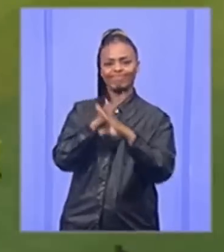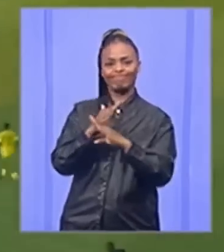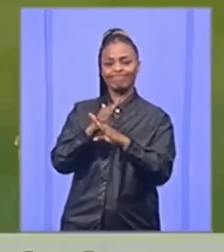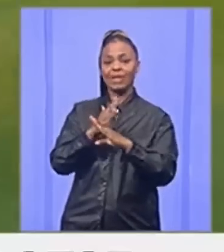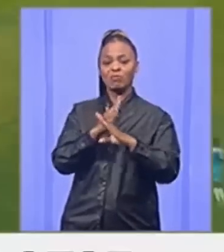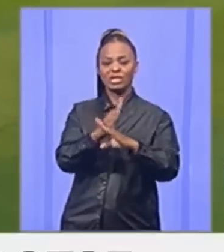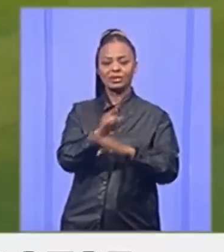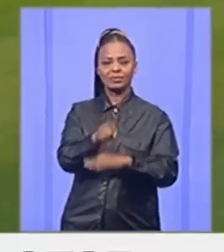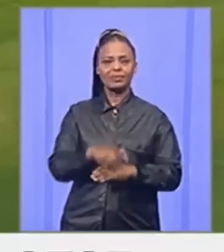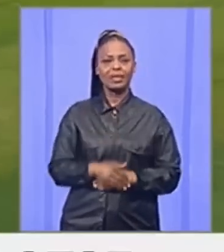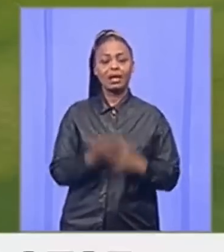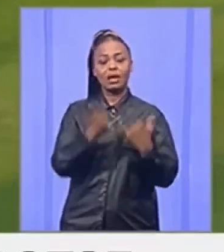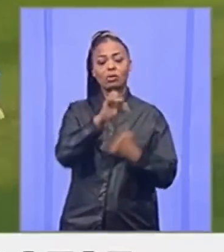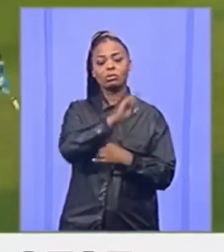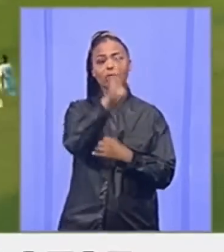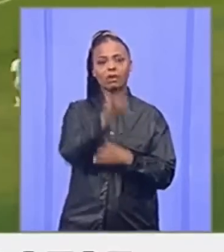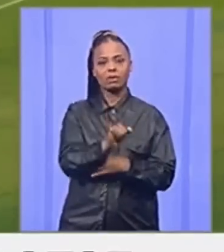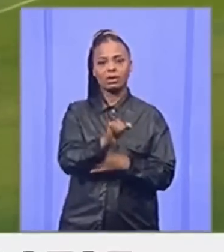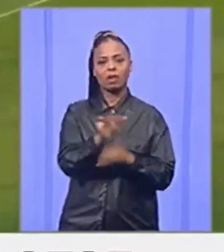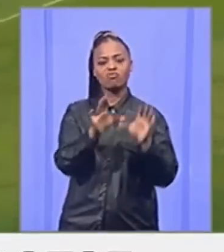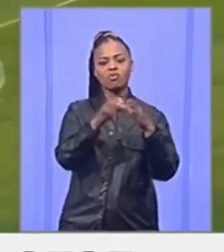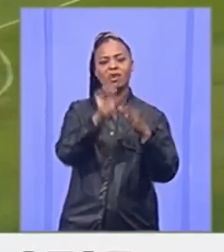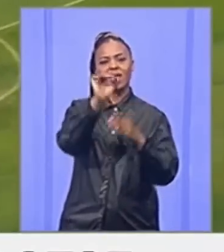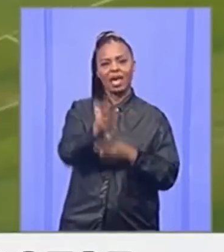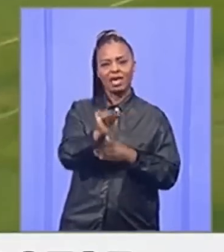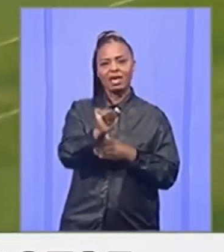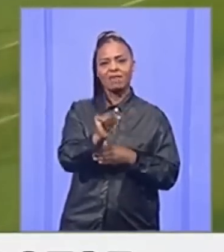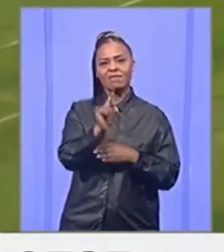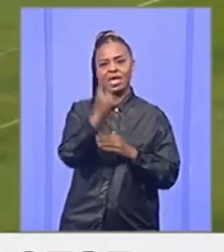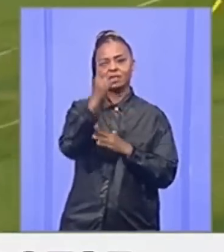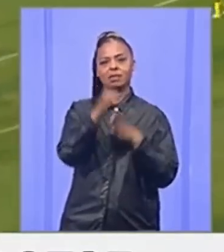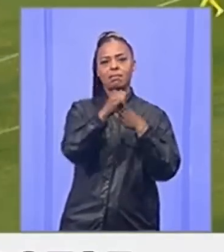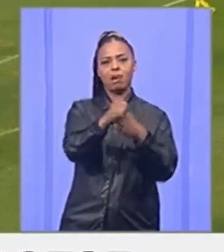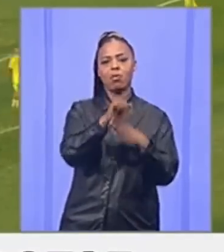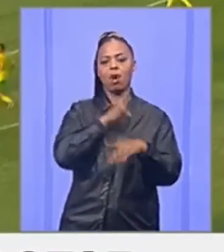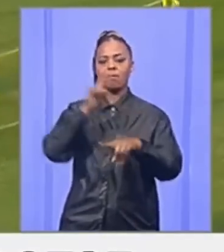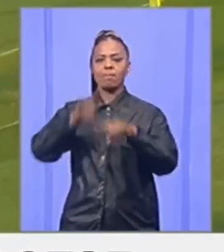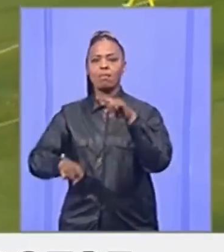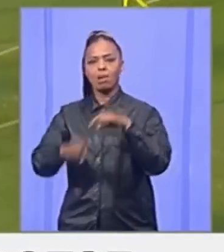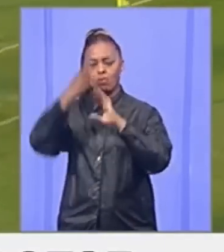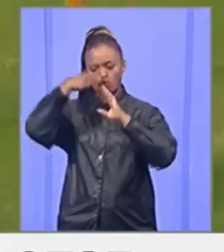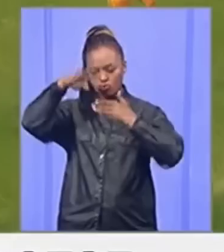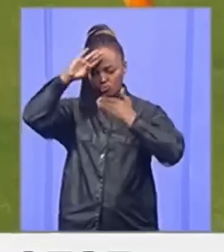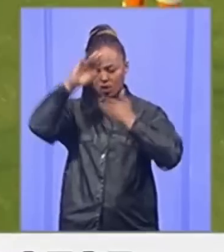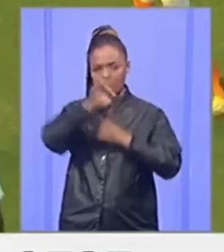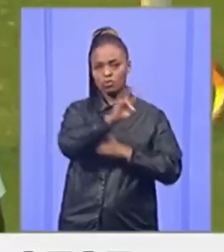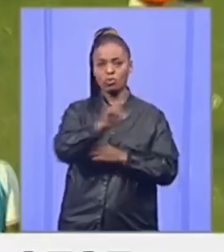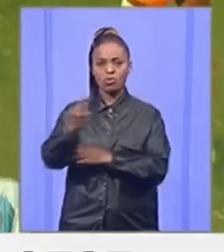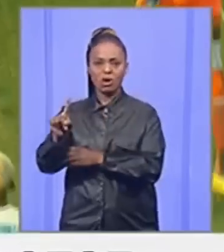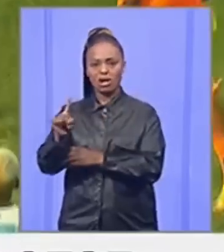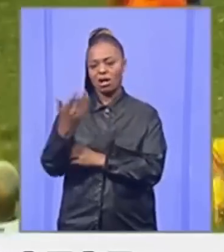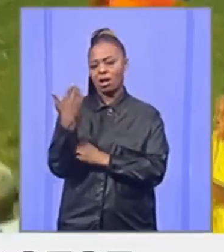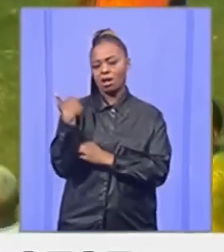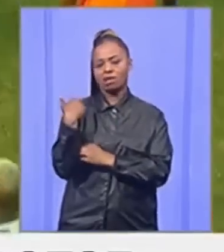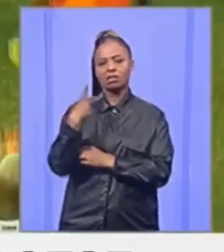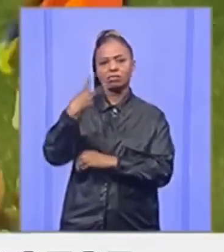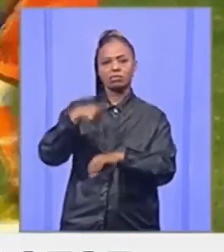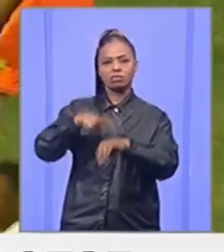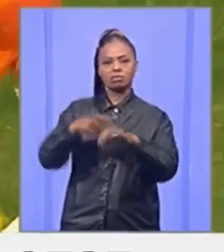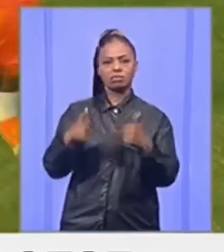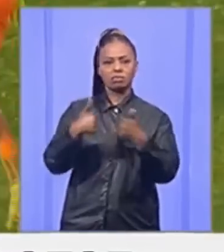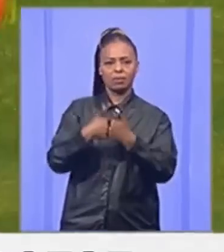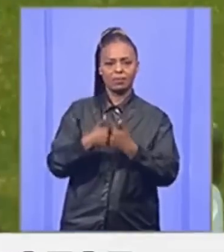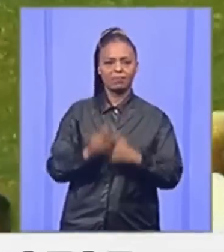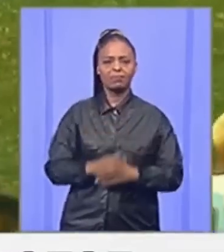e maemong a pele go Group A morago ga go fenya Botswana ka dino tse pedi go etse papading ya bona ya bobedi ya